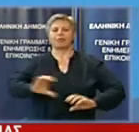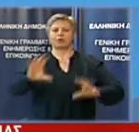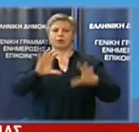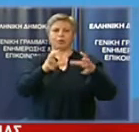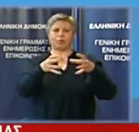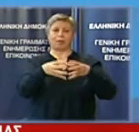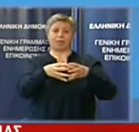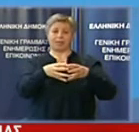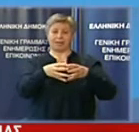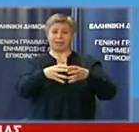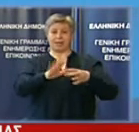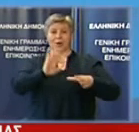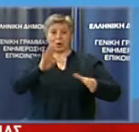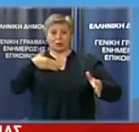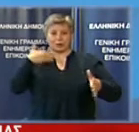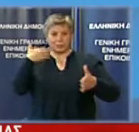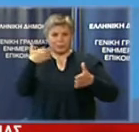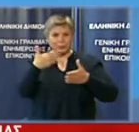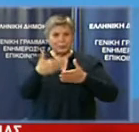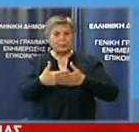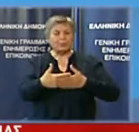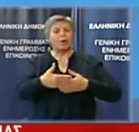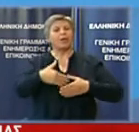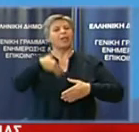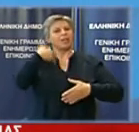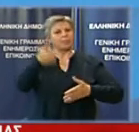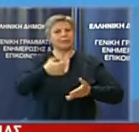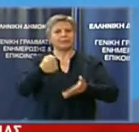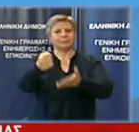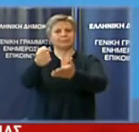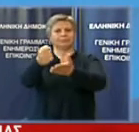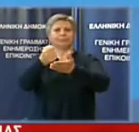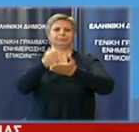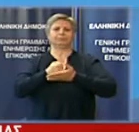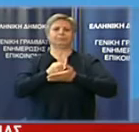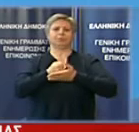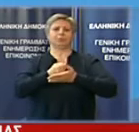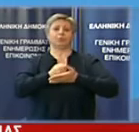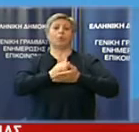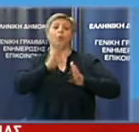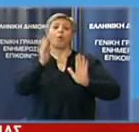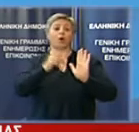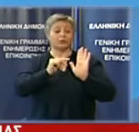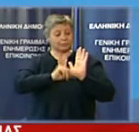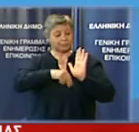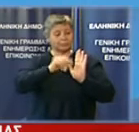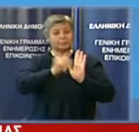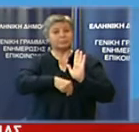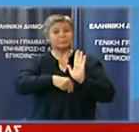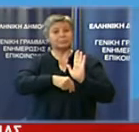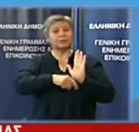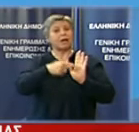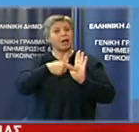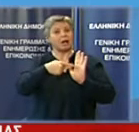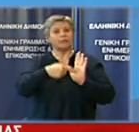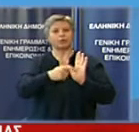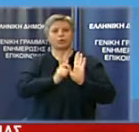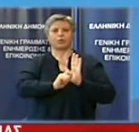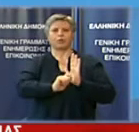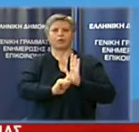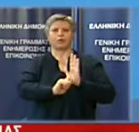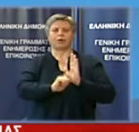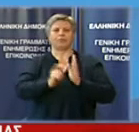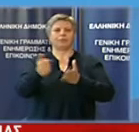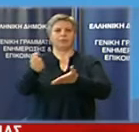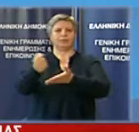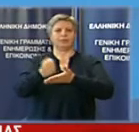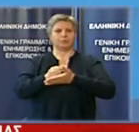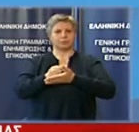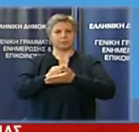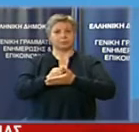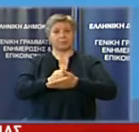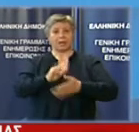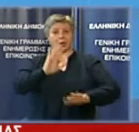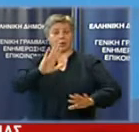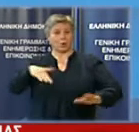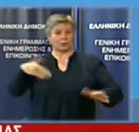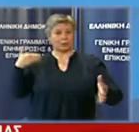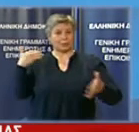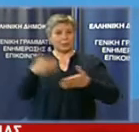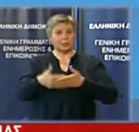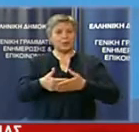εκταμείευση του ποσού που προβλέπεται από τη συμφωνία. Η ολοκλήρωση αυτής της φάσης εγκαινιάζει μια